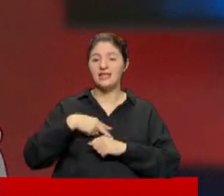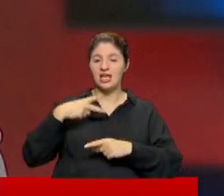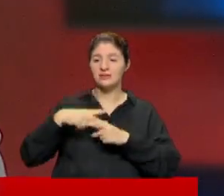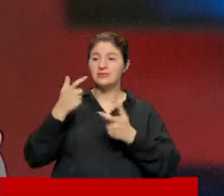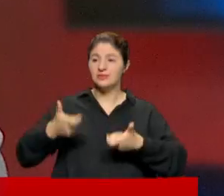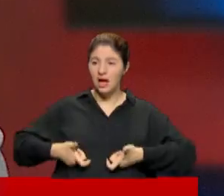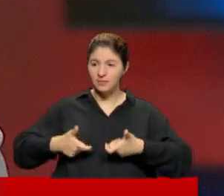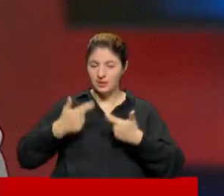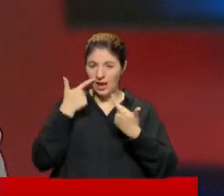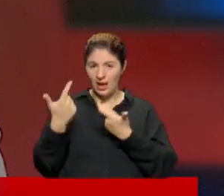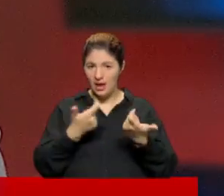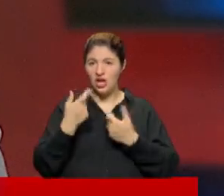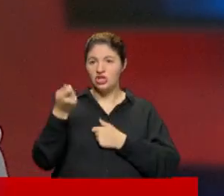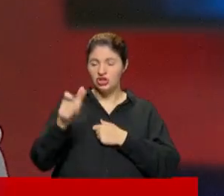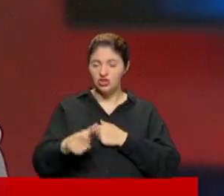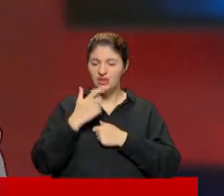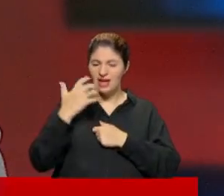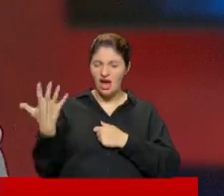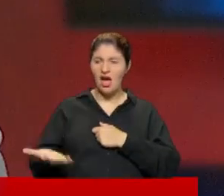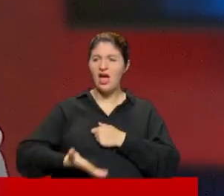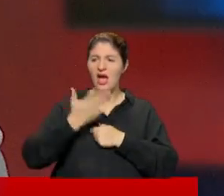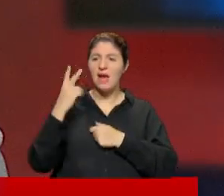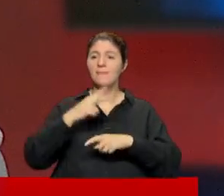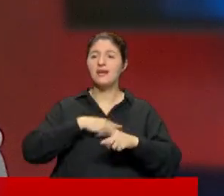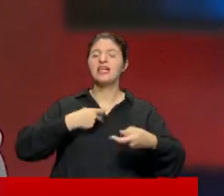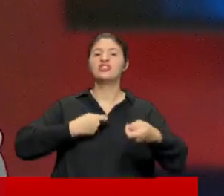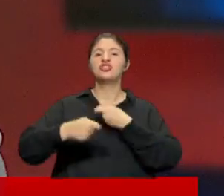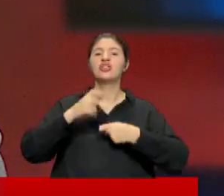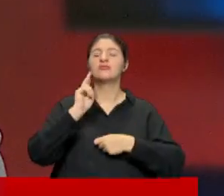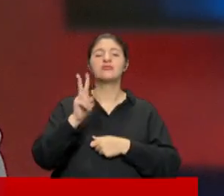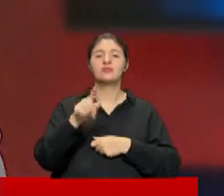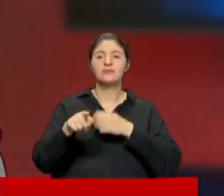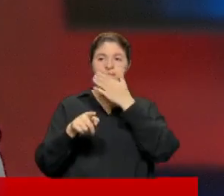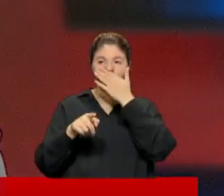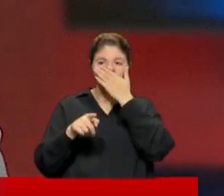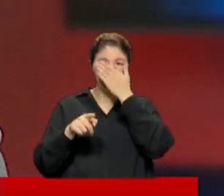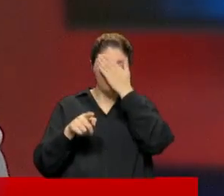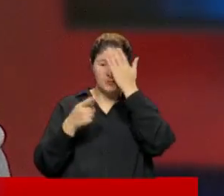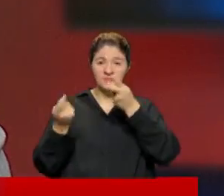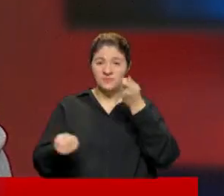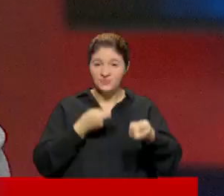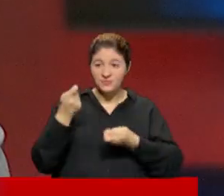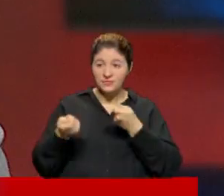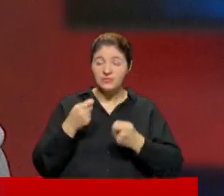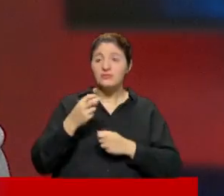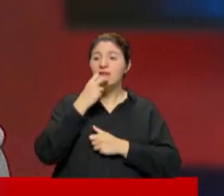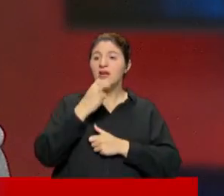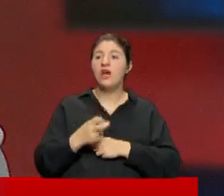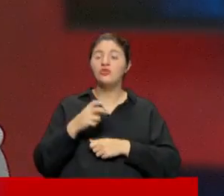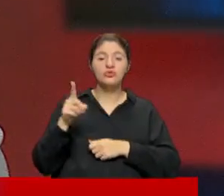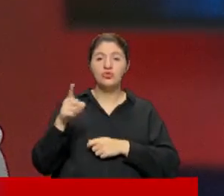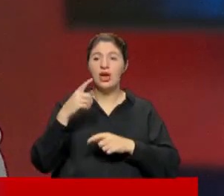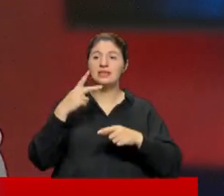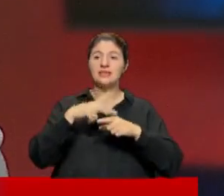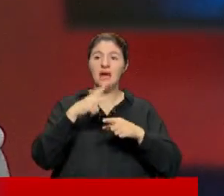zabıtası işçi yıllardır belediye şirketlerine çalışıyor kadrolu zabıta